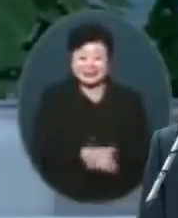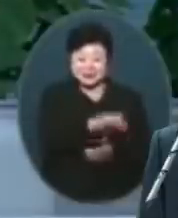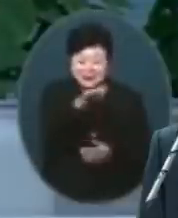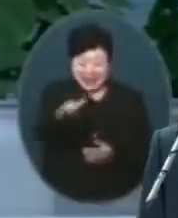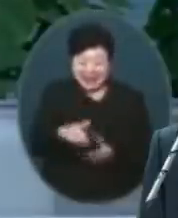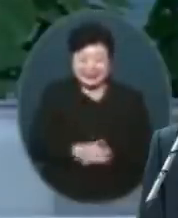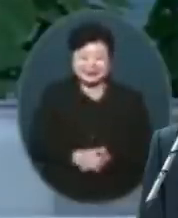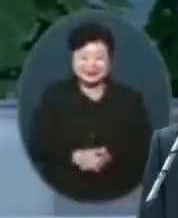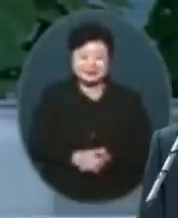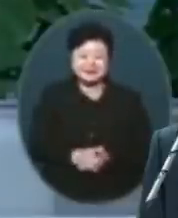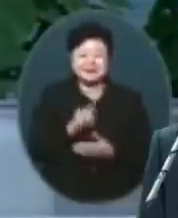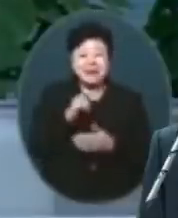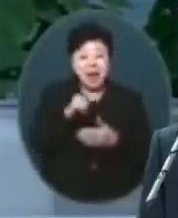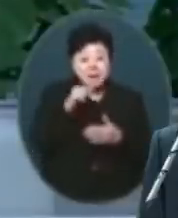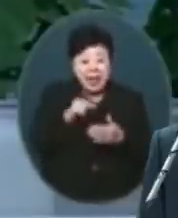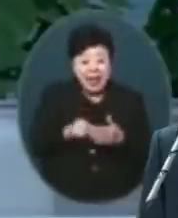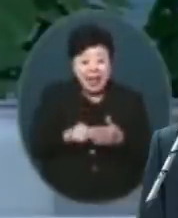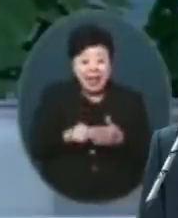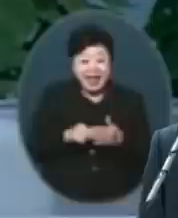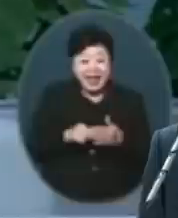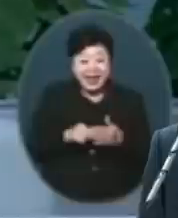우리가 마음에